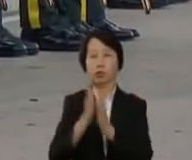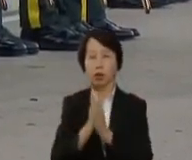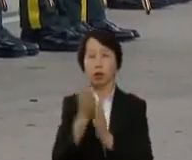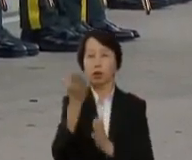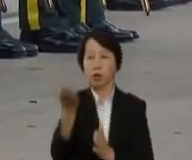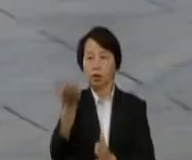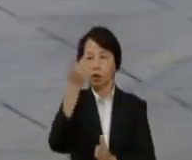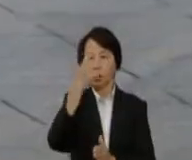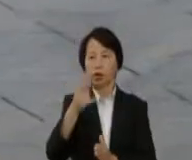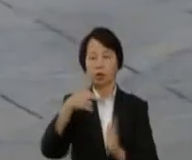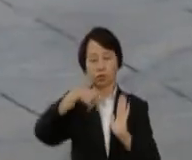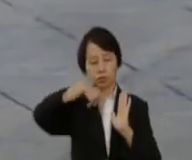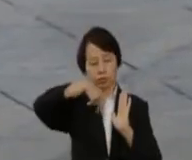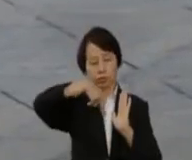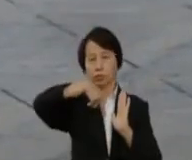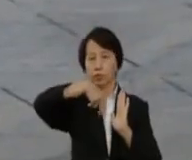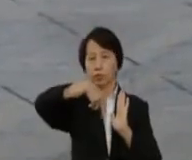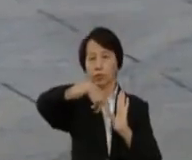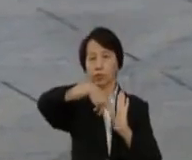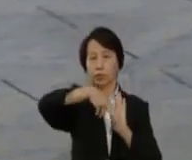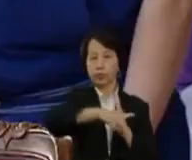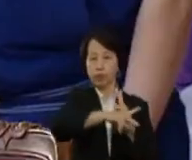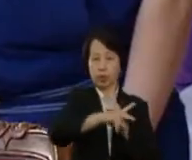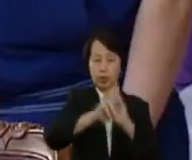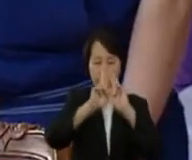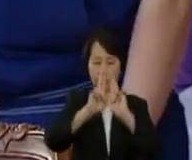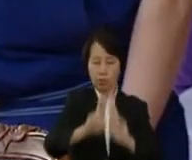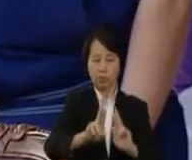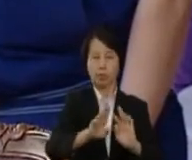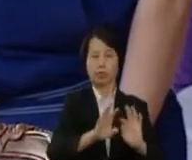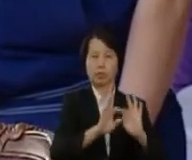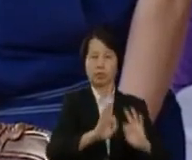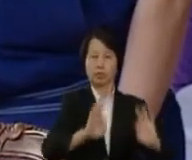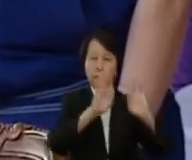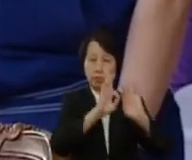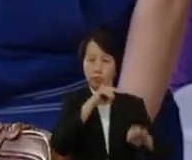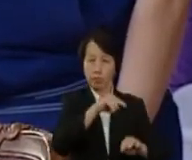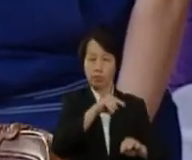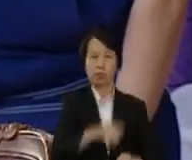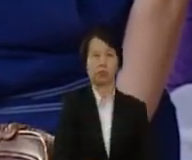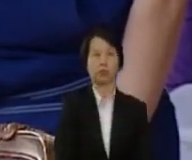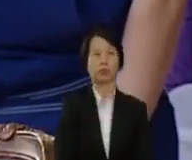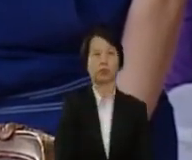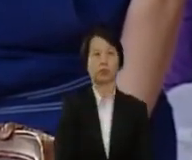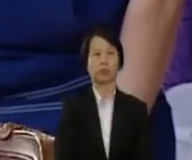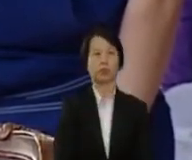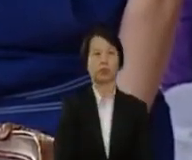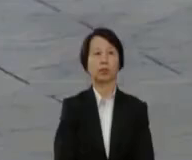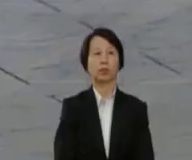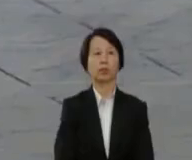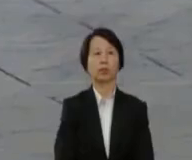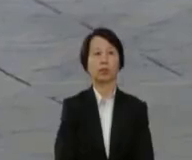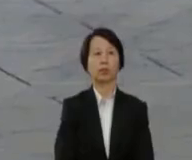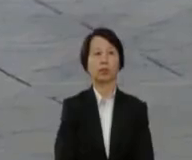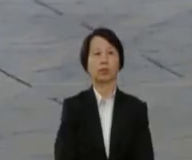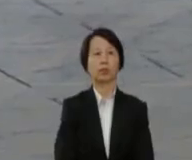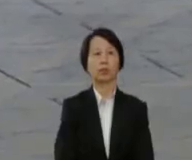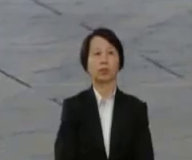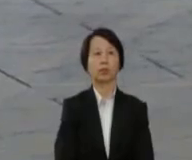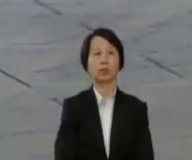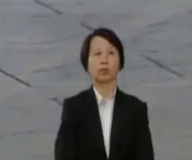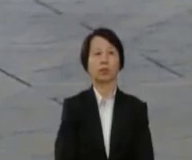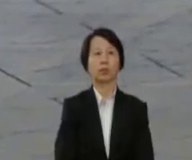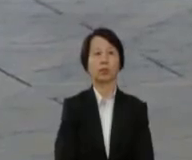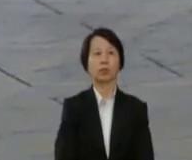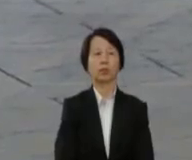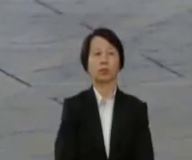Baginda untuk memeriksa perbarisan Kawalan Kehormatan Utama. Kawalan Kehormatan dari Batalion Pertama